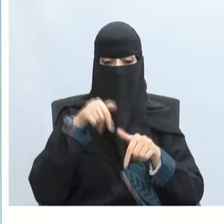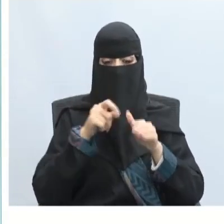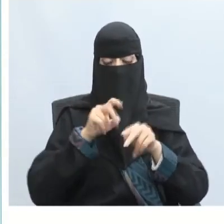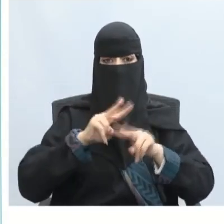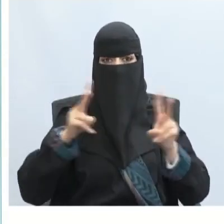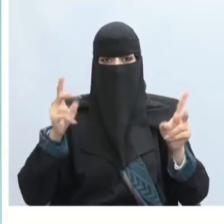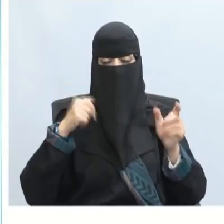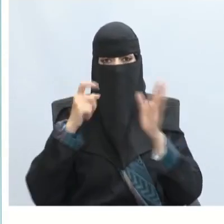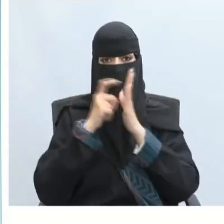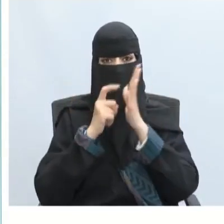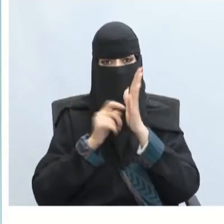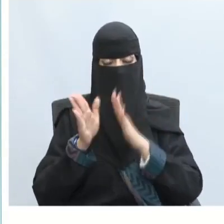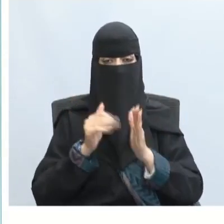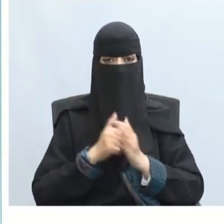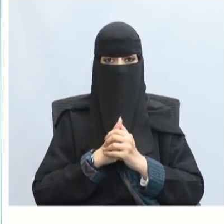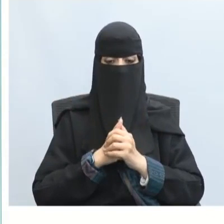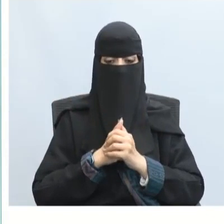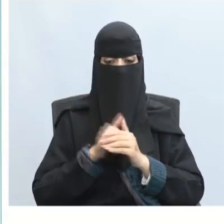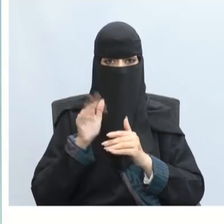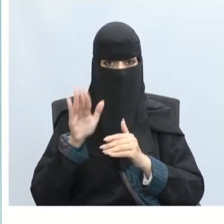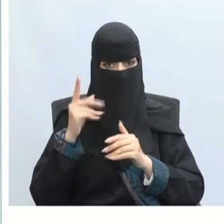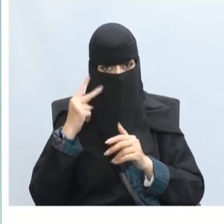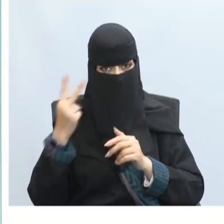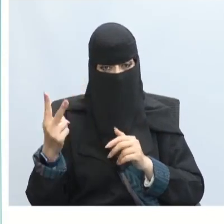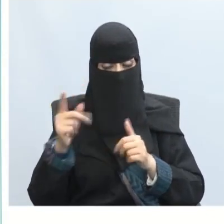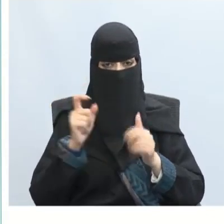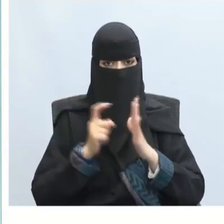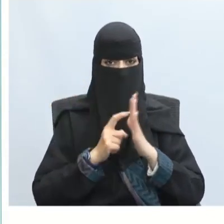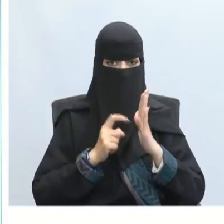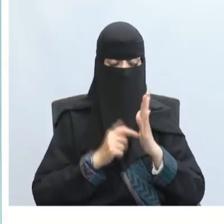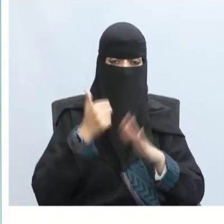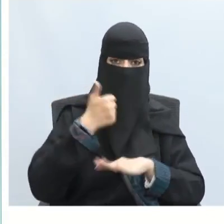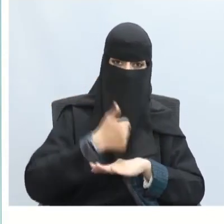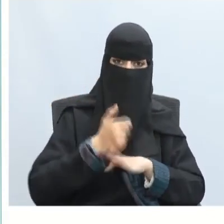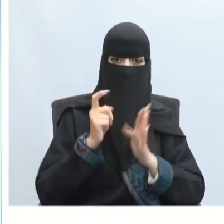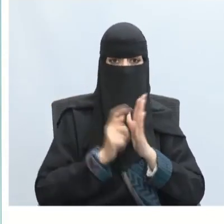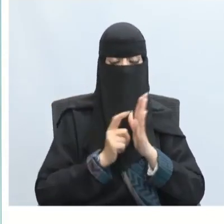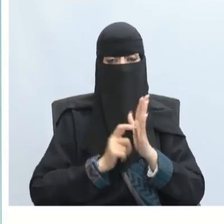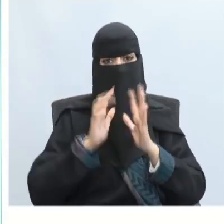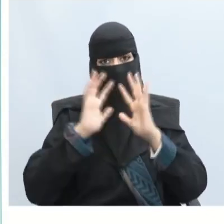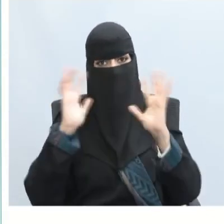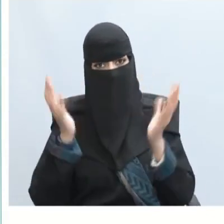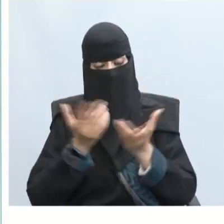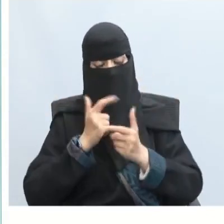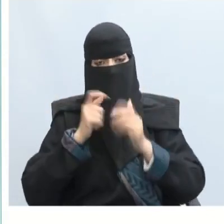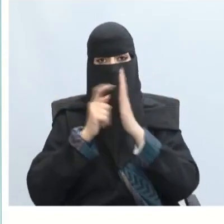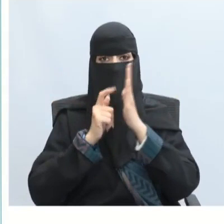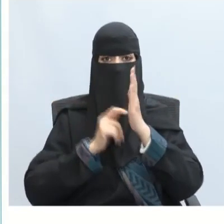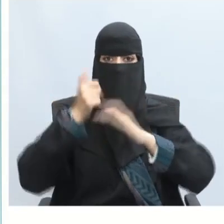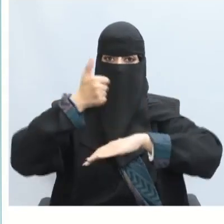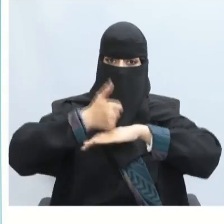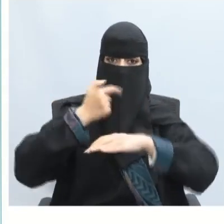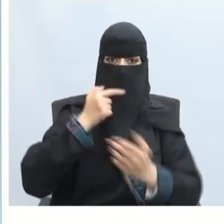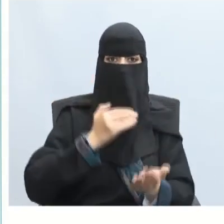انواع الانظمه الانظمه الاساسيه والانظمه العامه اساسيه تصدر بامر